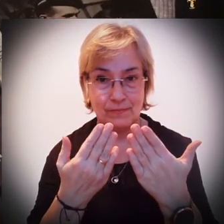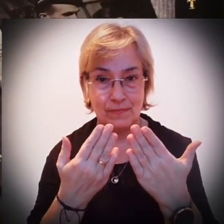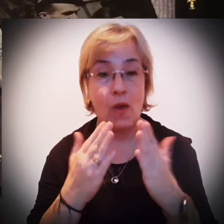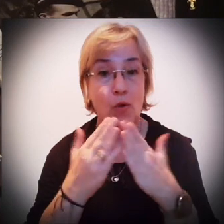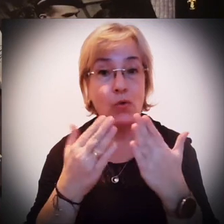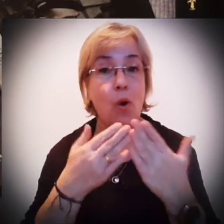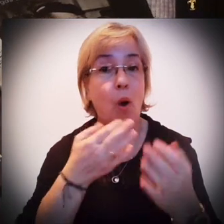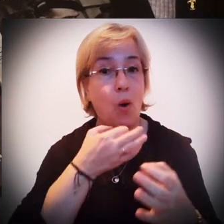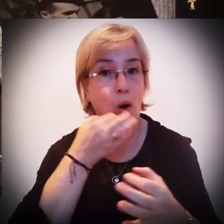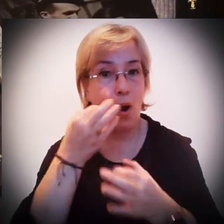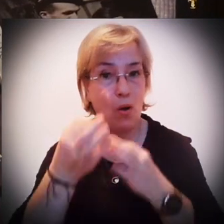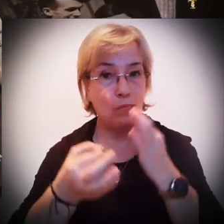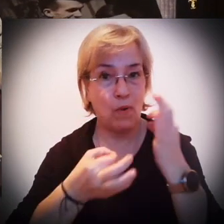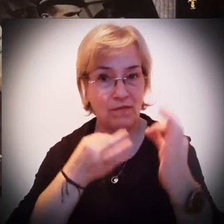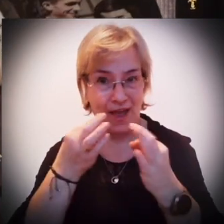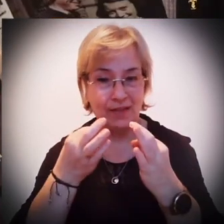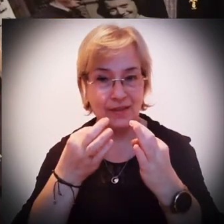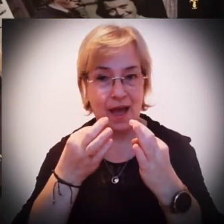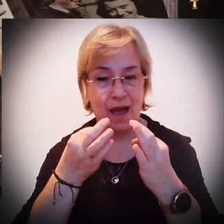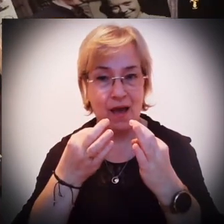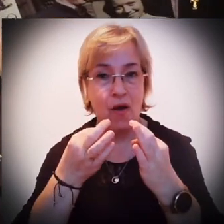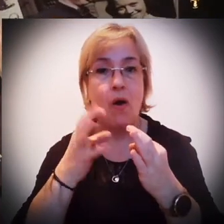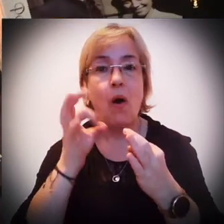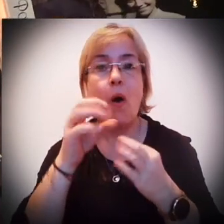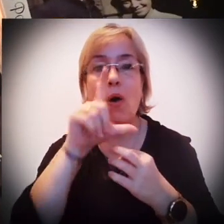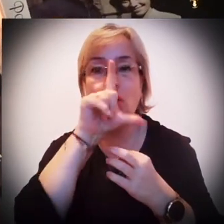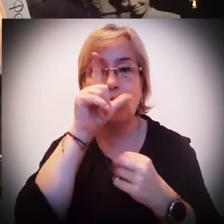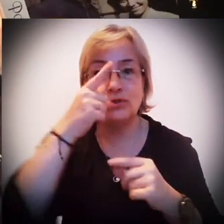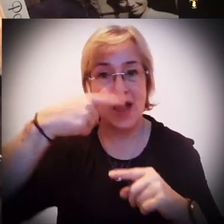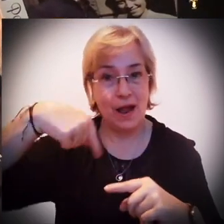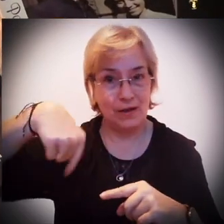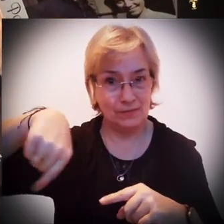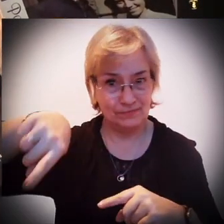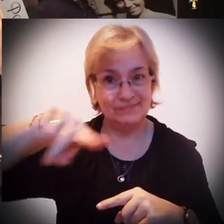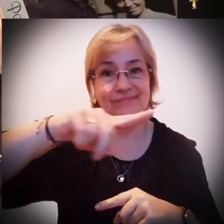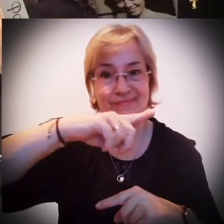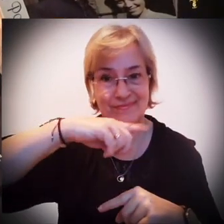opowiada o tych z nas, którzy jeszcze żyją,